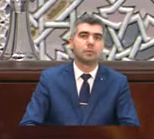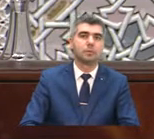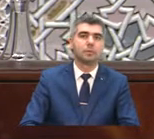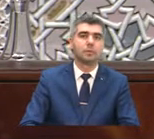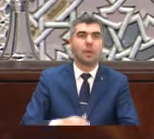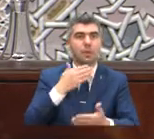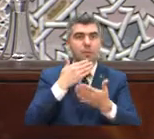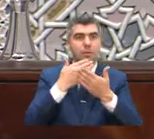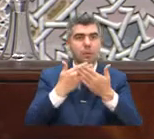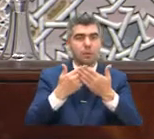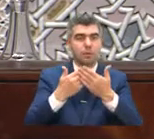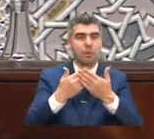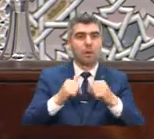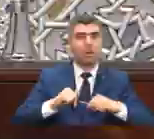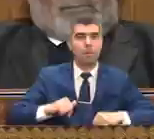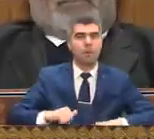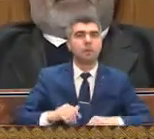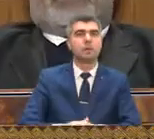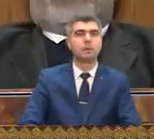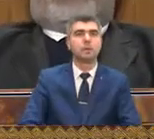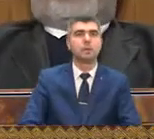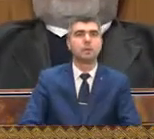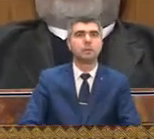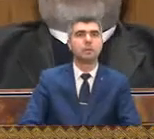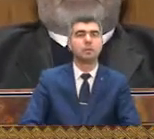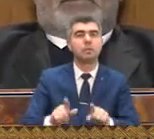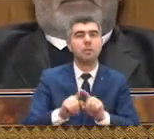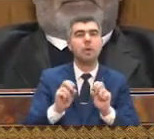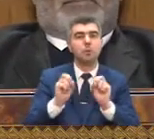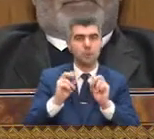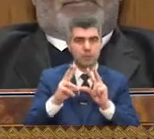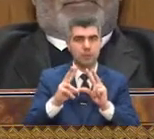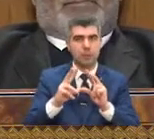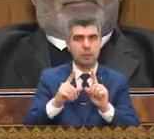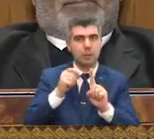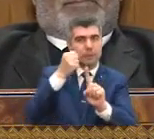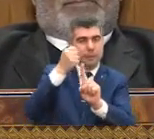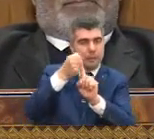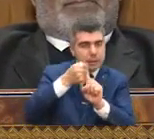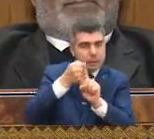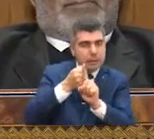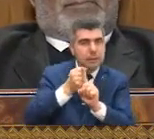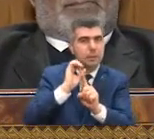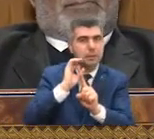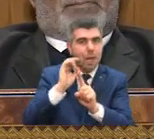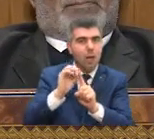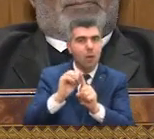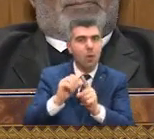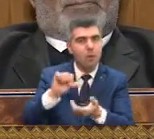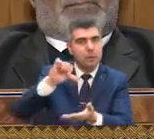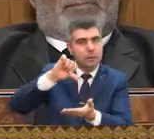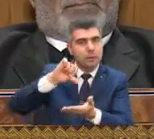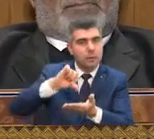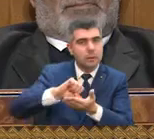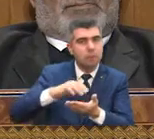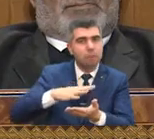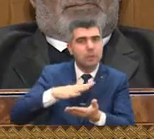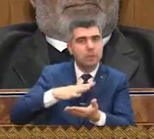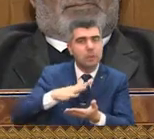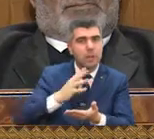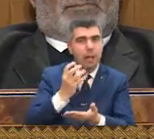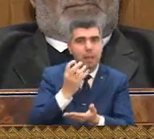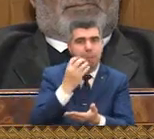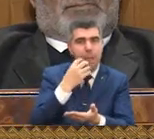شكرا السيد الوزير المحترم. طبعا نتمنوا المجهودات ديالكم وخاصة بإقليم ميدالت اللي فيه كي قلتوا جوج ديال